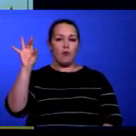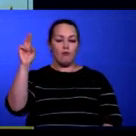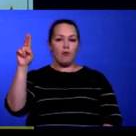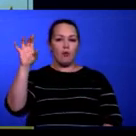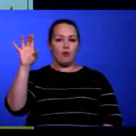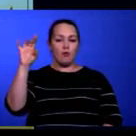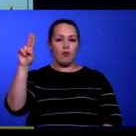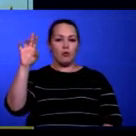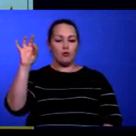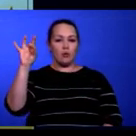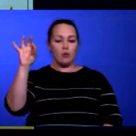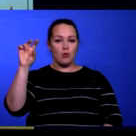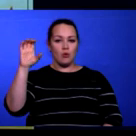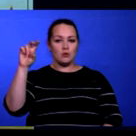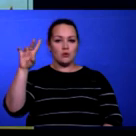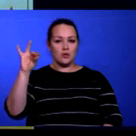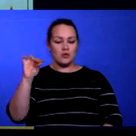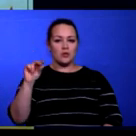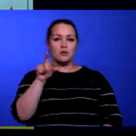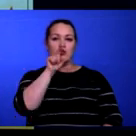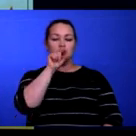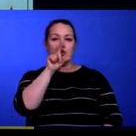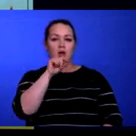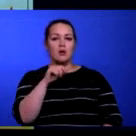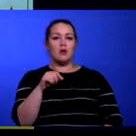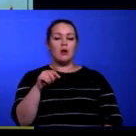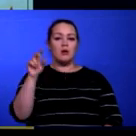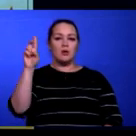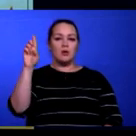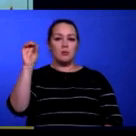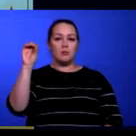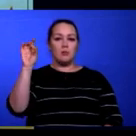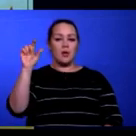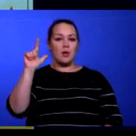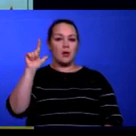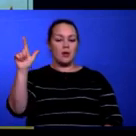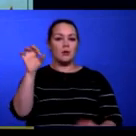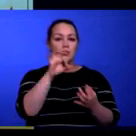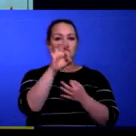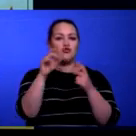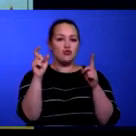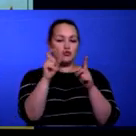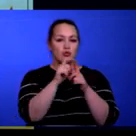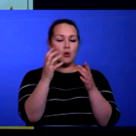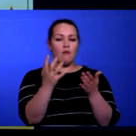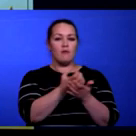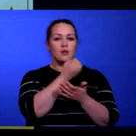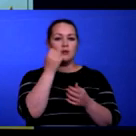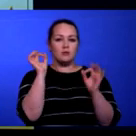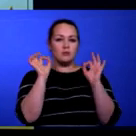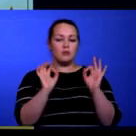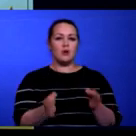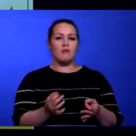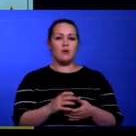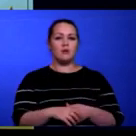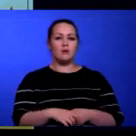берег правильно ли записали пираты найдите лишнее слово правильно